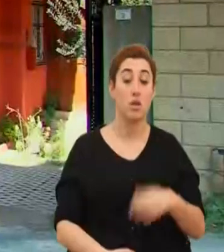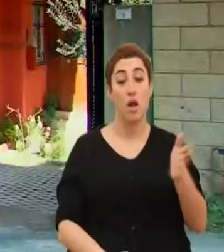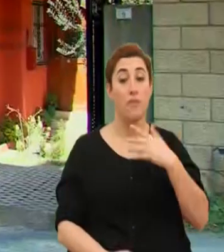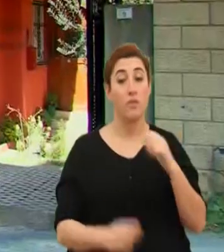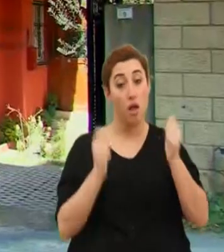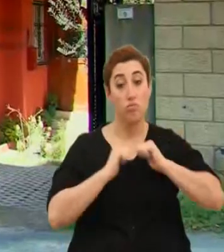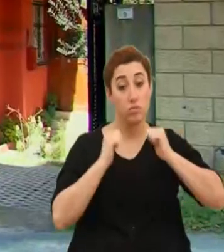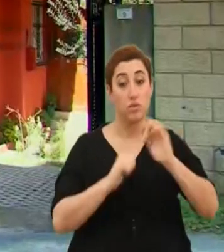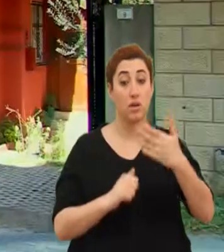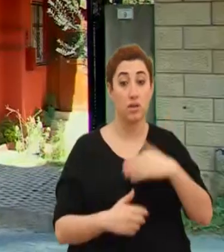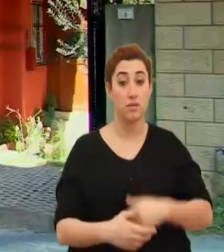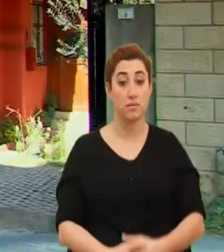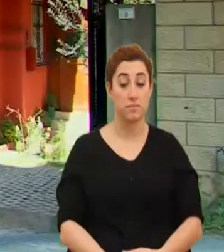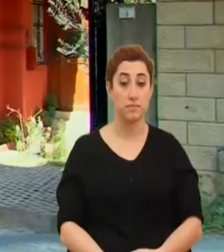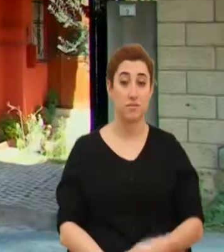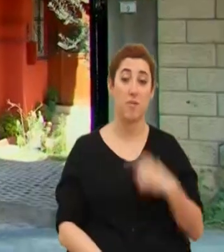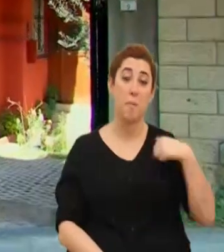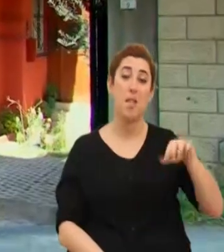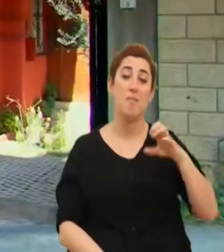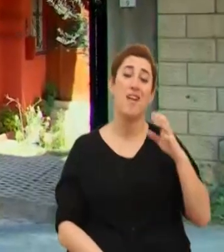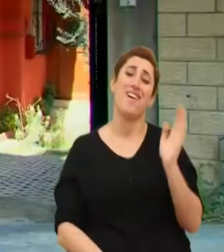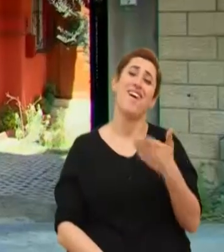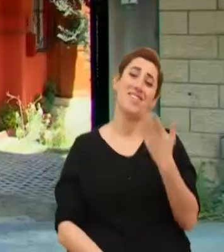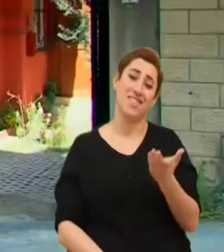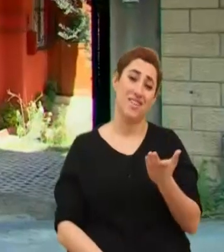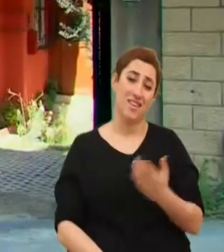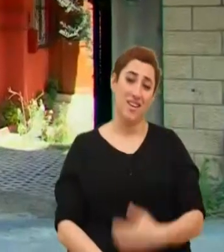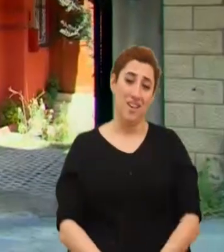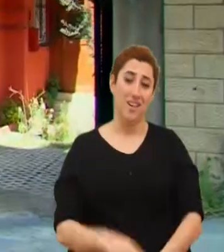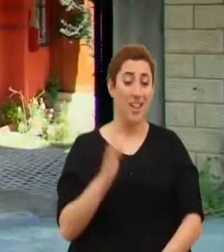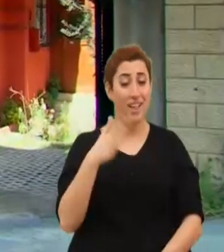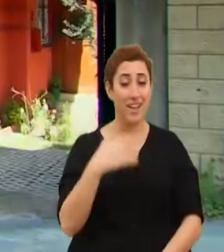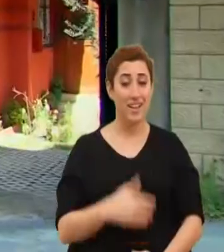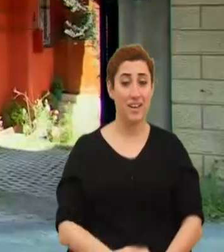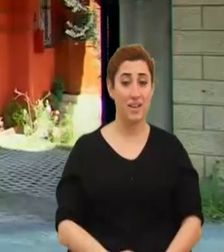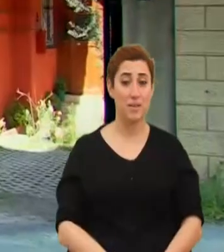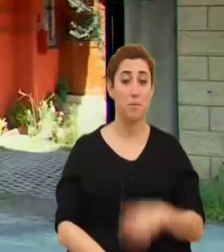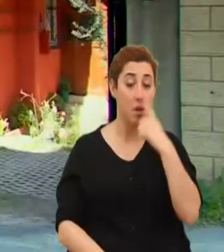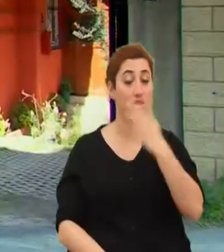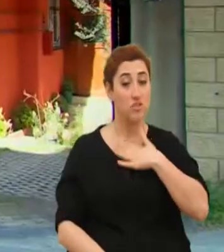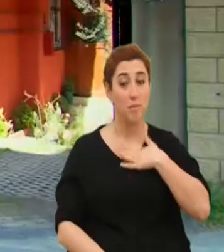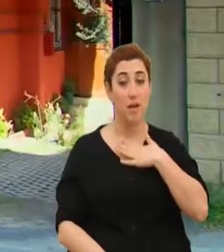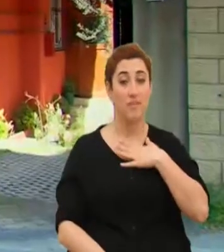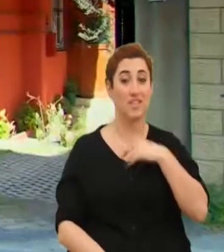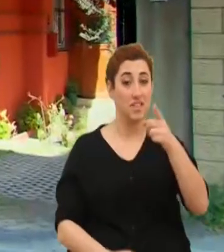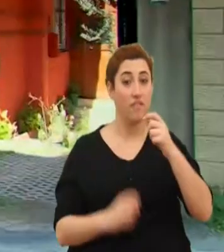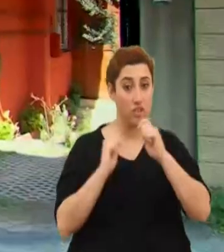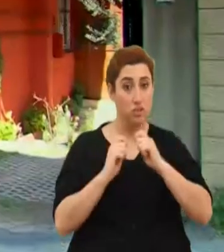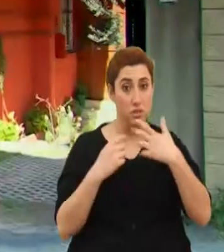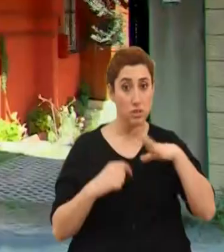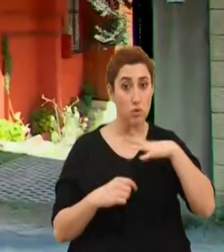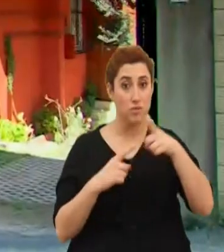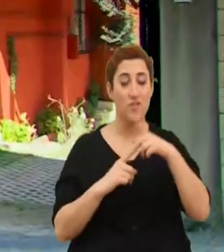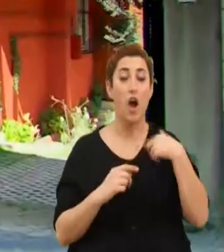hadi yüklen hadi. Vallahi benim abi. Ya hadi be. Allah Allah, hadi. Patlayacağım ben de. Filiz'cim bu seferlik sen taşımak ister